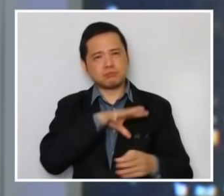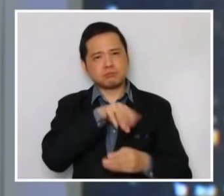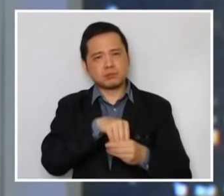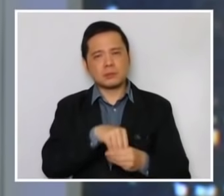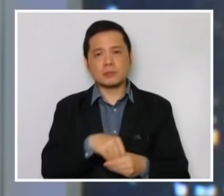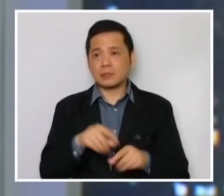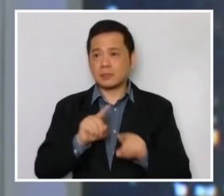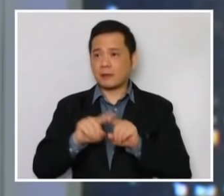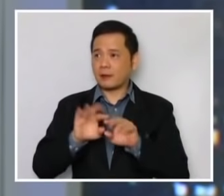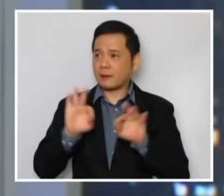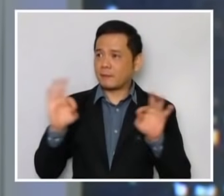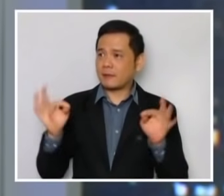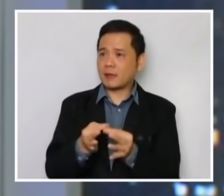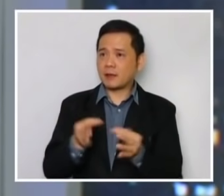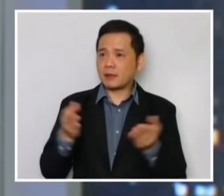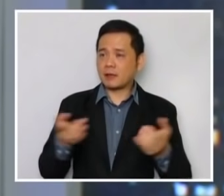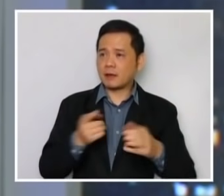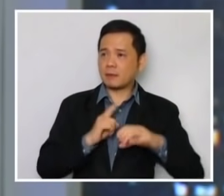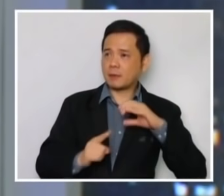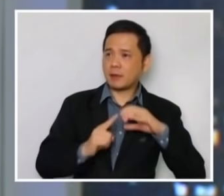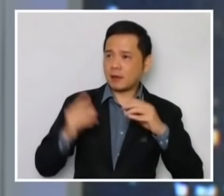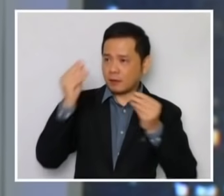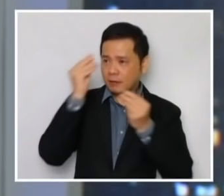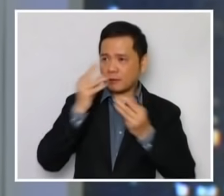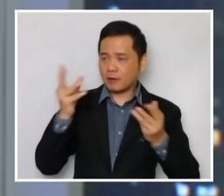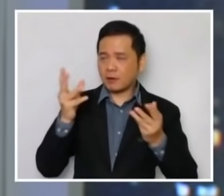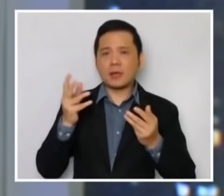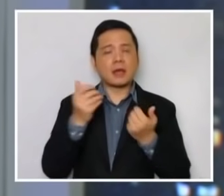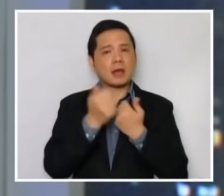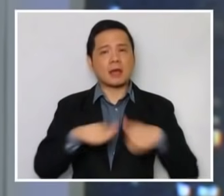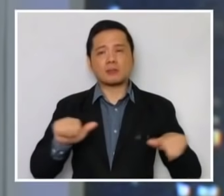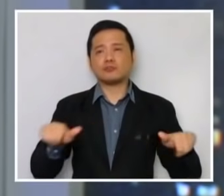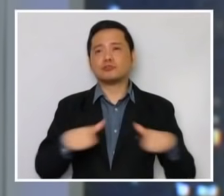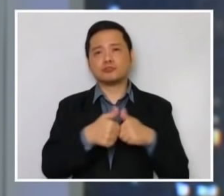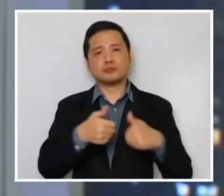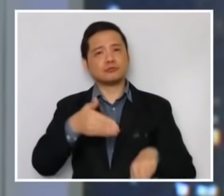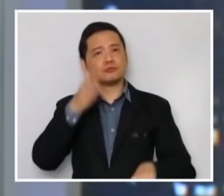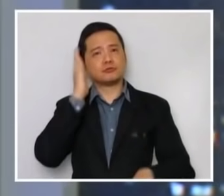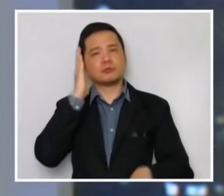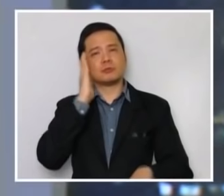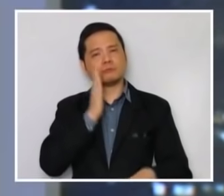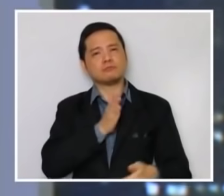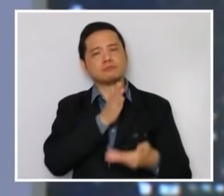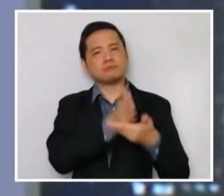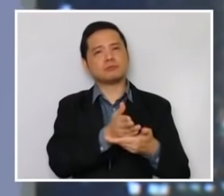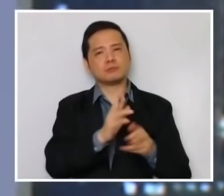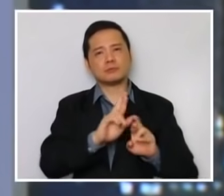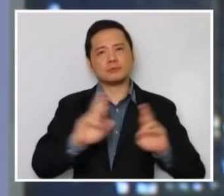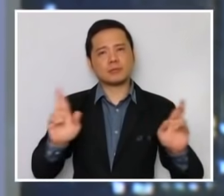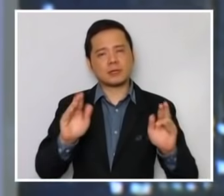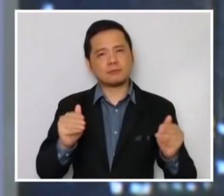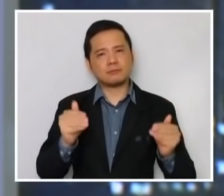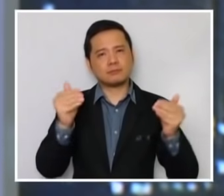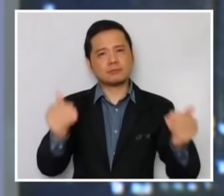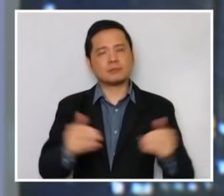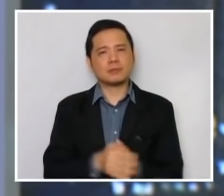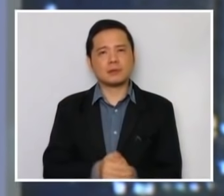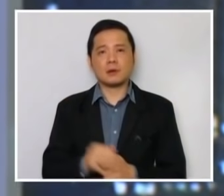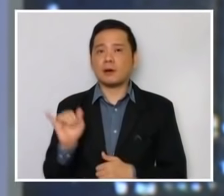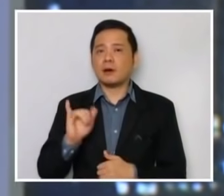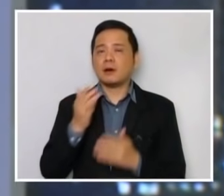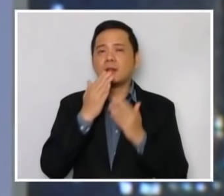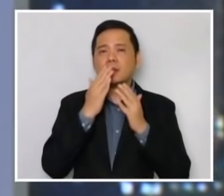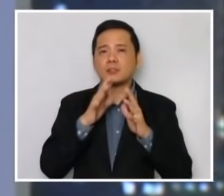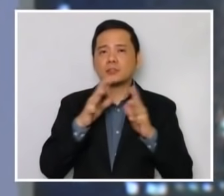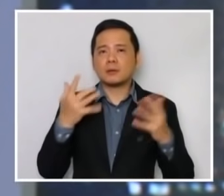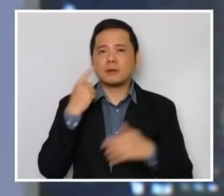ABS-CBN, ako'y humaharap sa mga hamon sa panibagyong yugto sa aking buhay. Ngayon pa lamang po ay nagpapasalamat na ako sa inyong